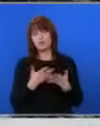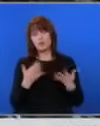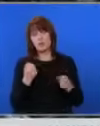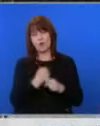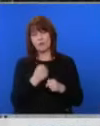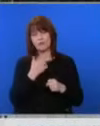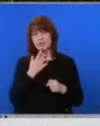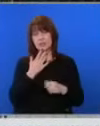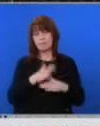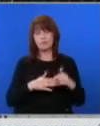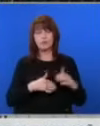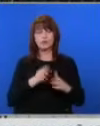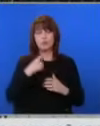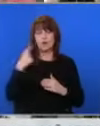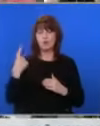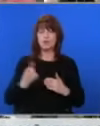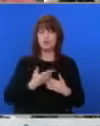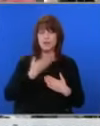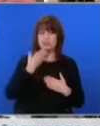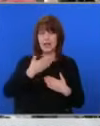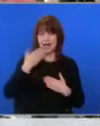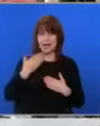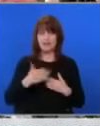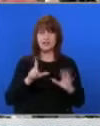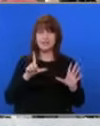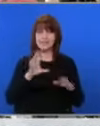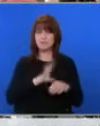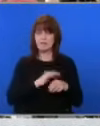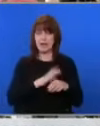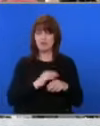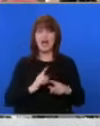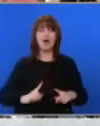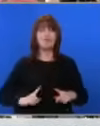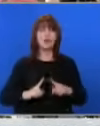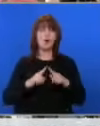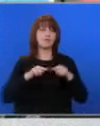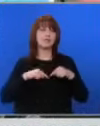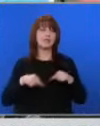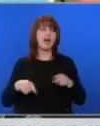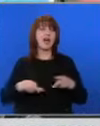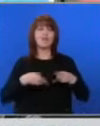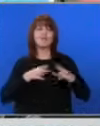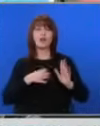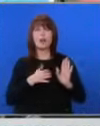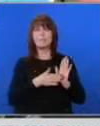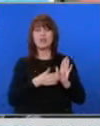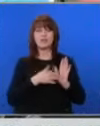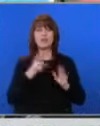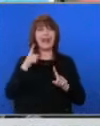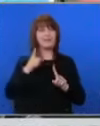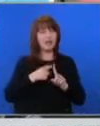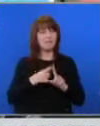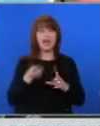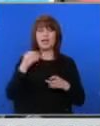годишната реч за състоянието на Съюза, която ще произнесе на 7 март. Вчера Върховният съд върна правото на бившия президент Тръмп да